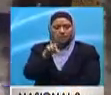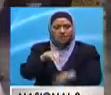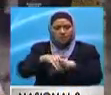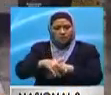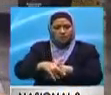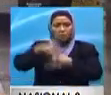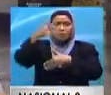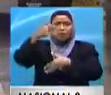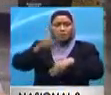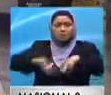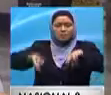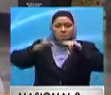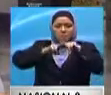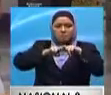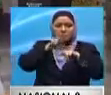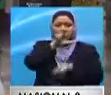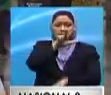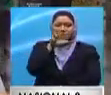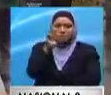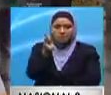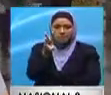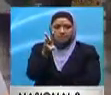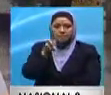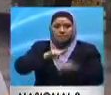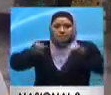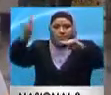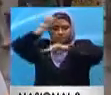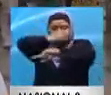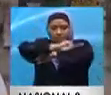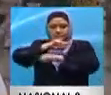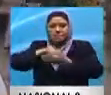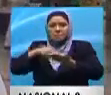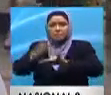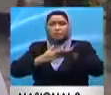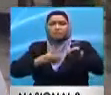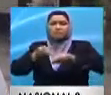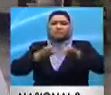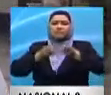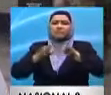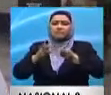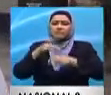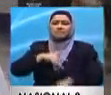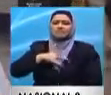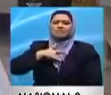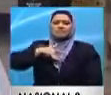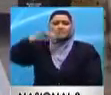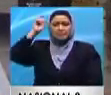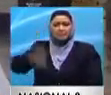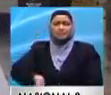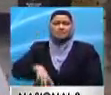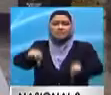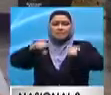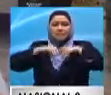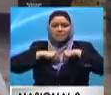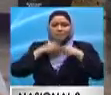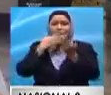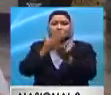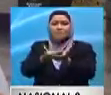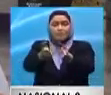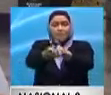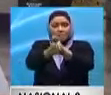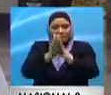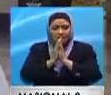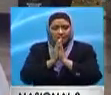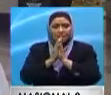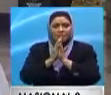kepada 36 tapi hari ini pihak pengurusan merasakan kita perlu menyambut baik Apa nama permintaan yang